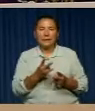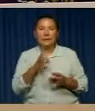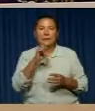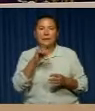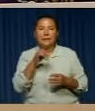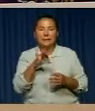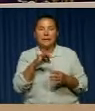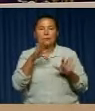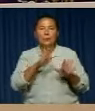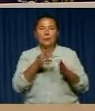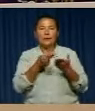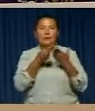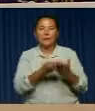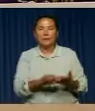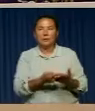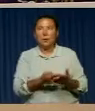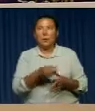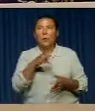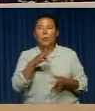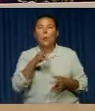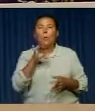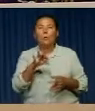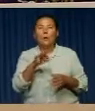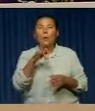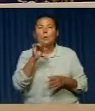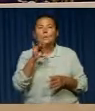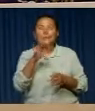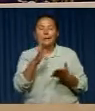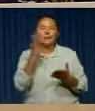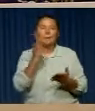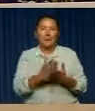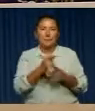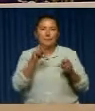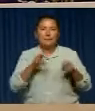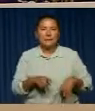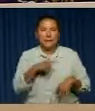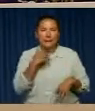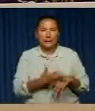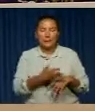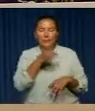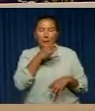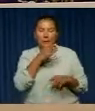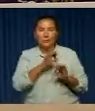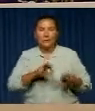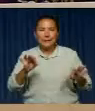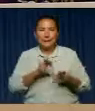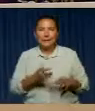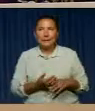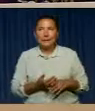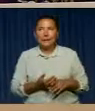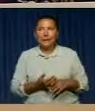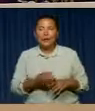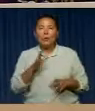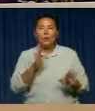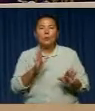стационарлық деңгейде көрсетіледі. Оттегі концентраторлар дейді, немесе қазір жаппай, мен қазір егер уақыт болса, мен айта кетем оныңды да. Ол